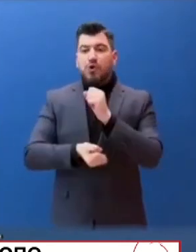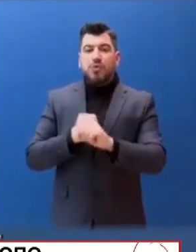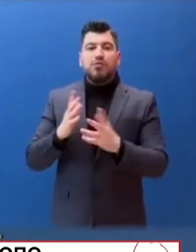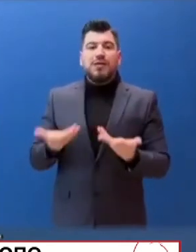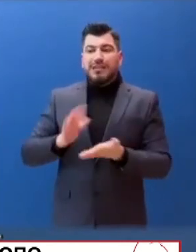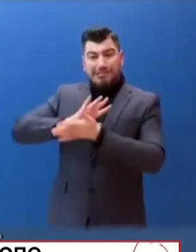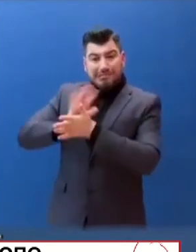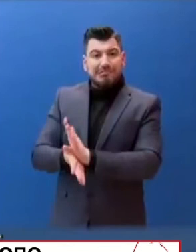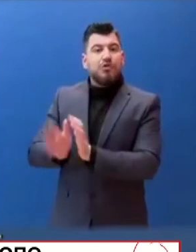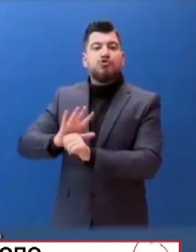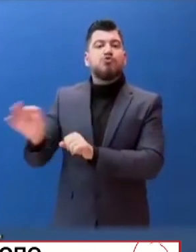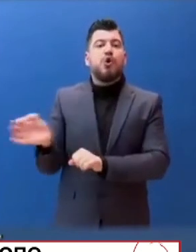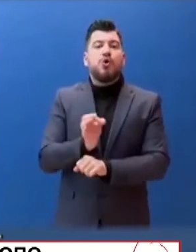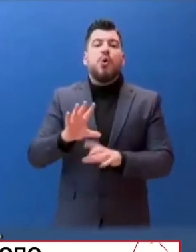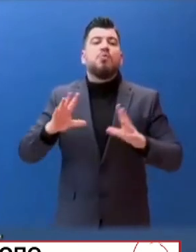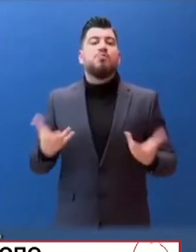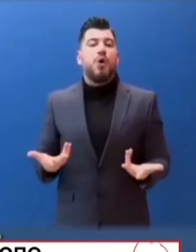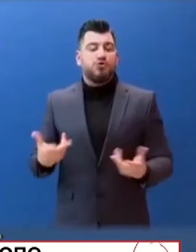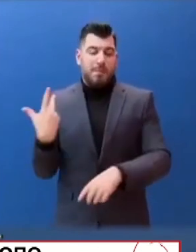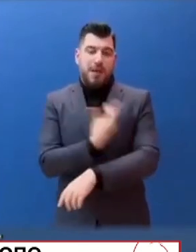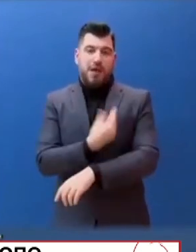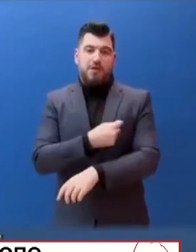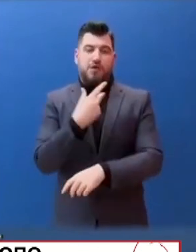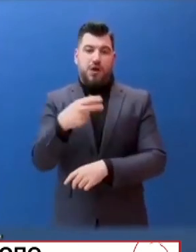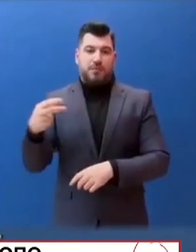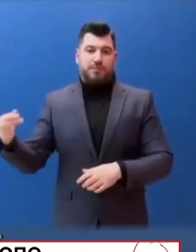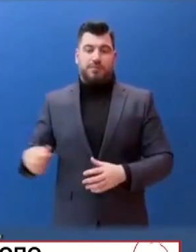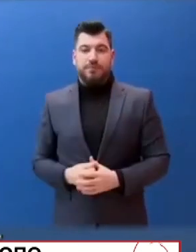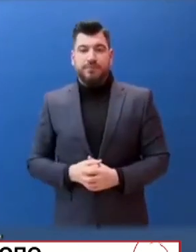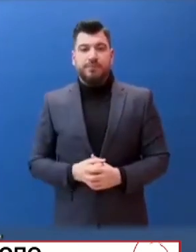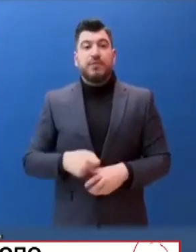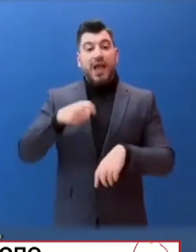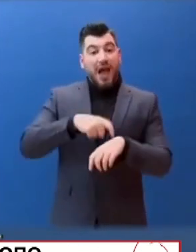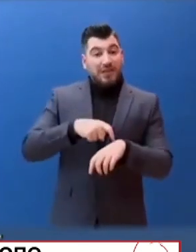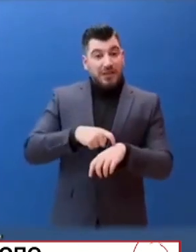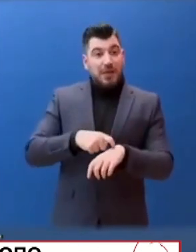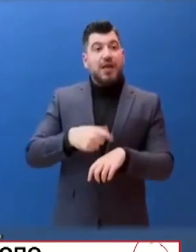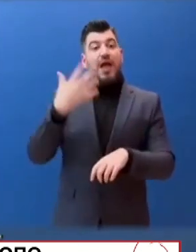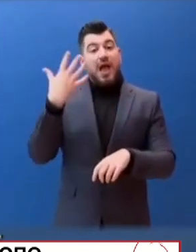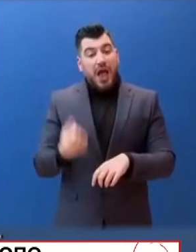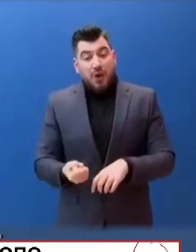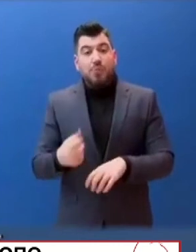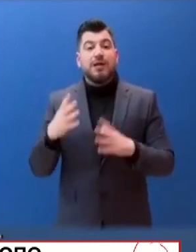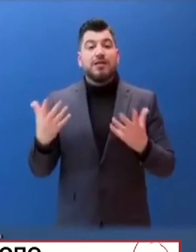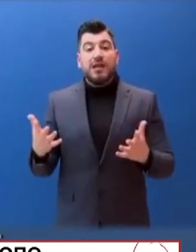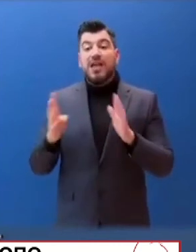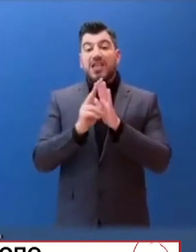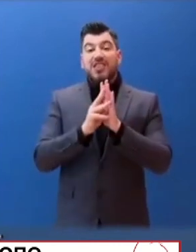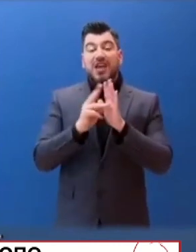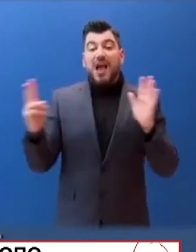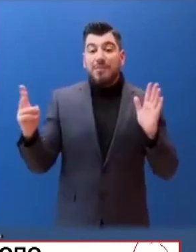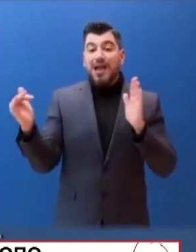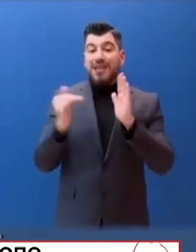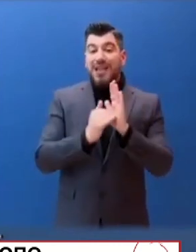την επιχείρηση ελευθερία για τους εμβολιασμούς. Αυτή τη στιγμή γίνονται περισσότεροι από